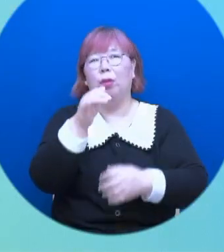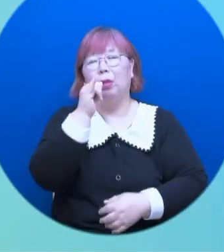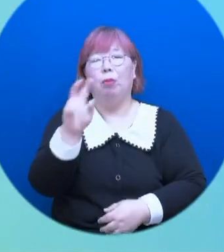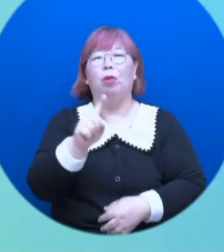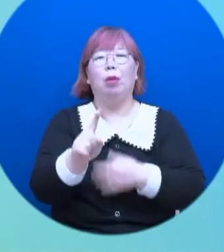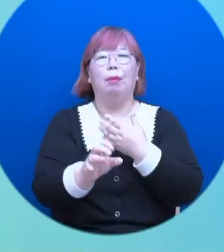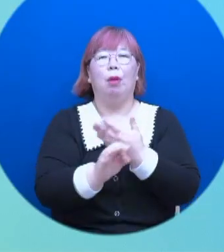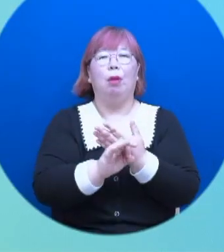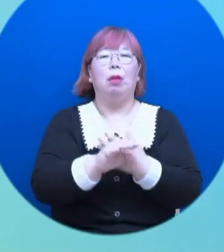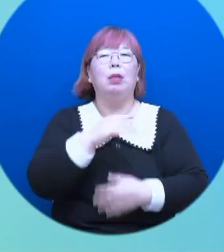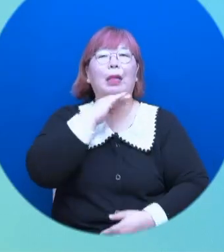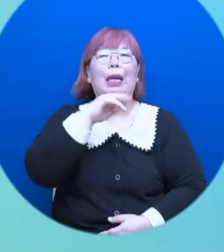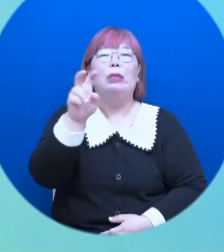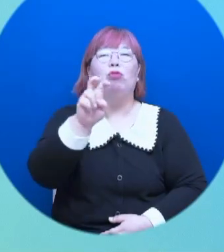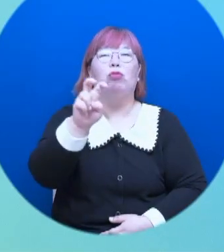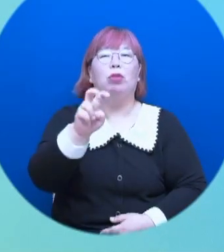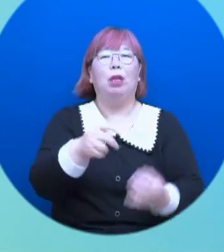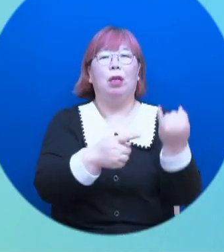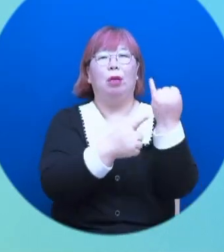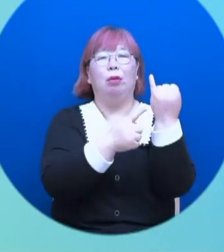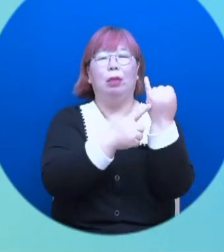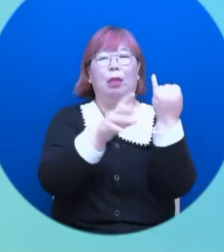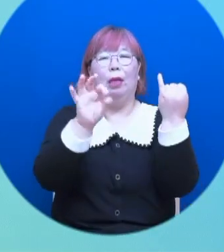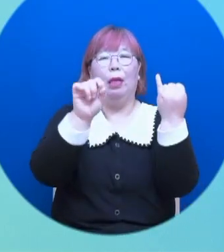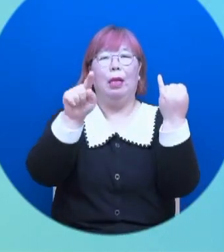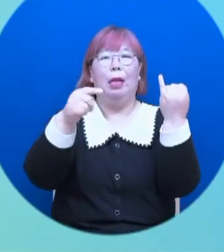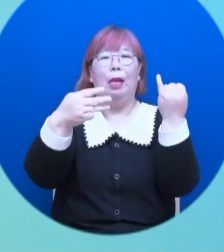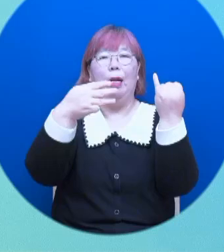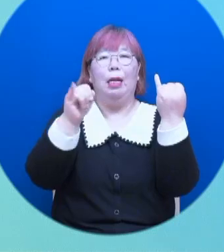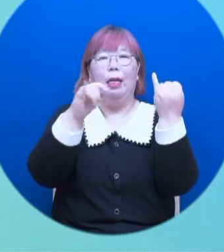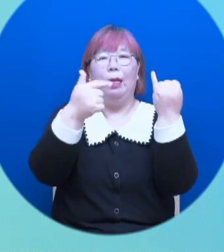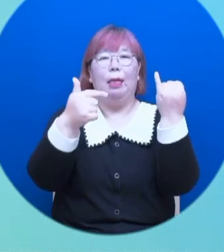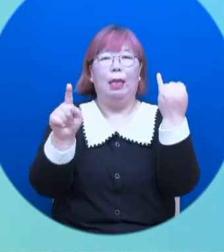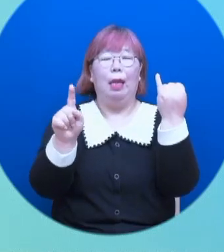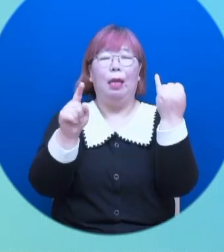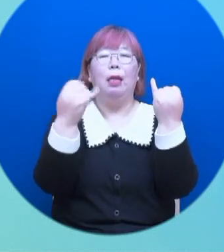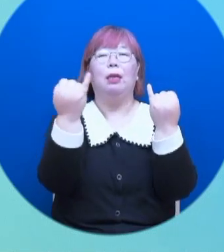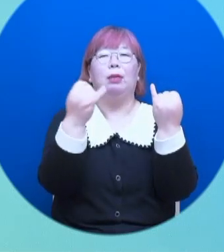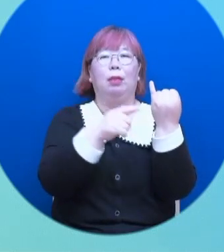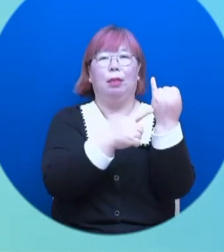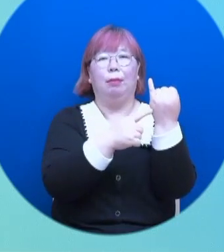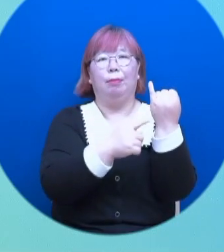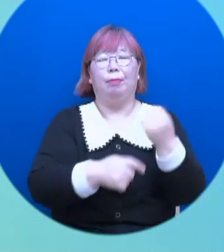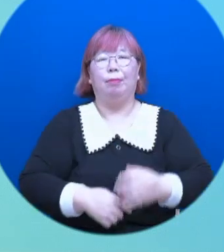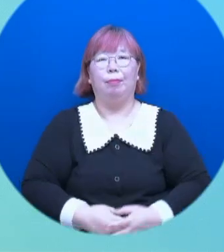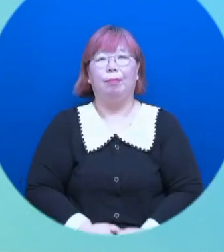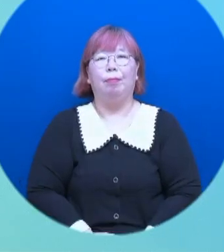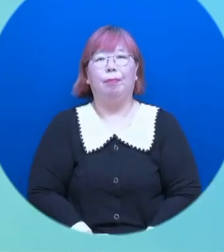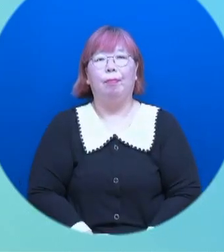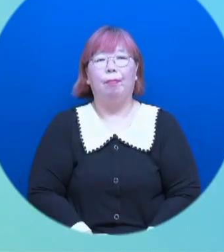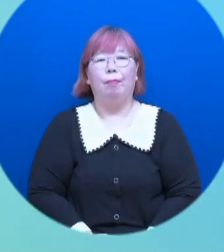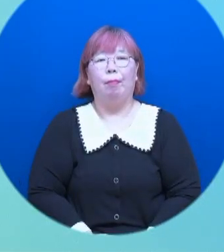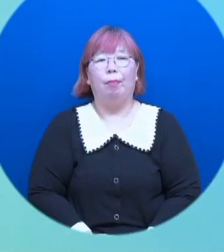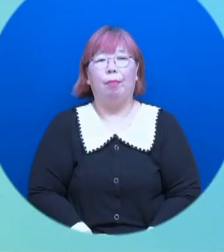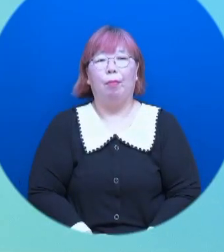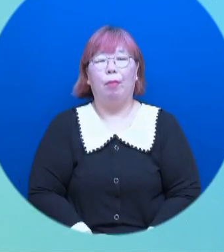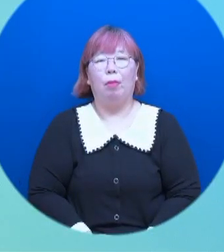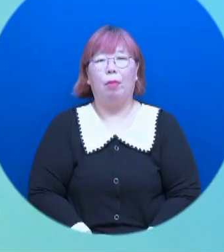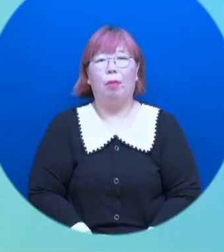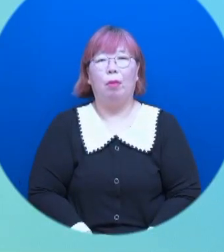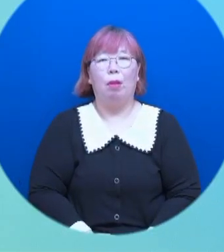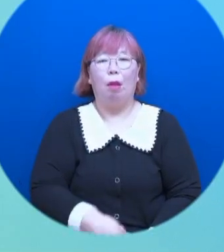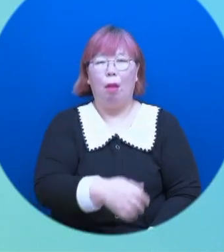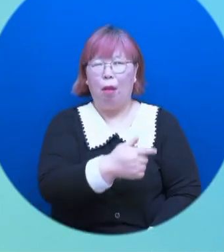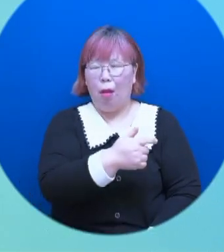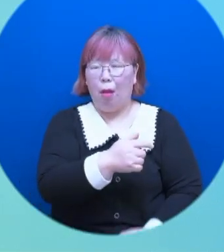20세에 영국에 사는 분이 있어요. 알리나라는 이름의 여자분인데요. 이분은 계속